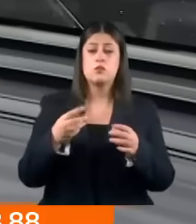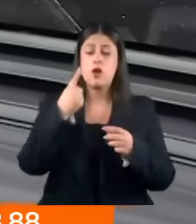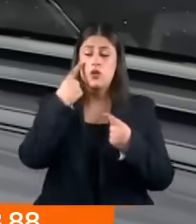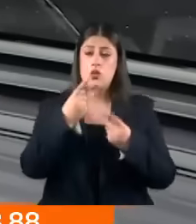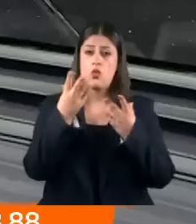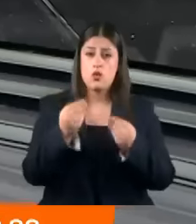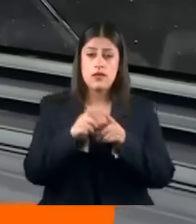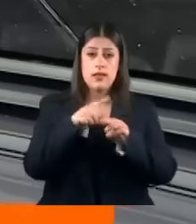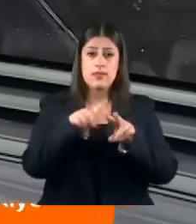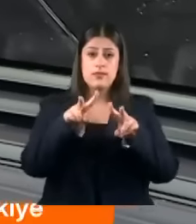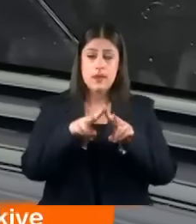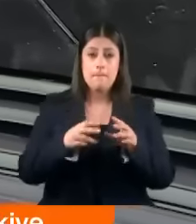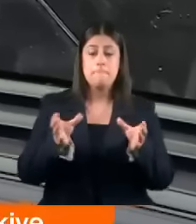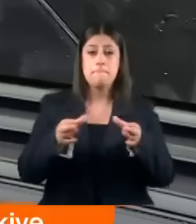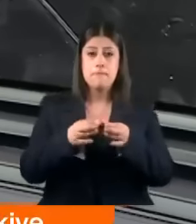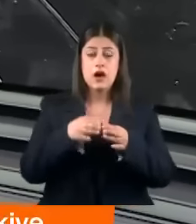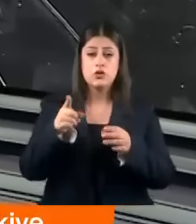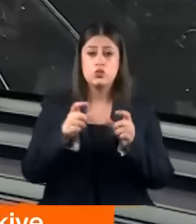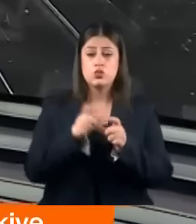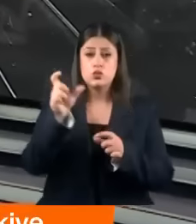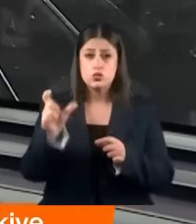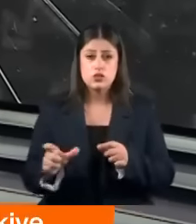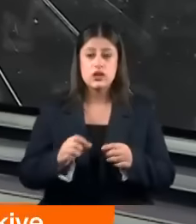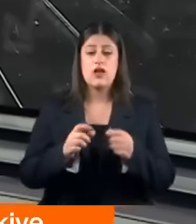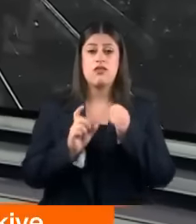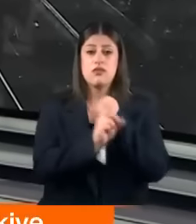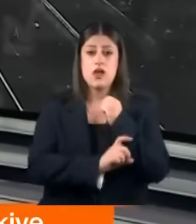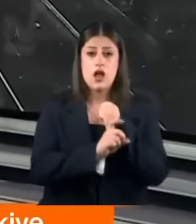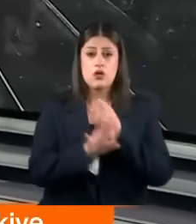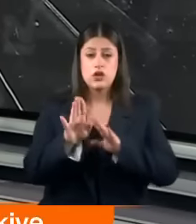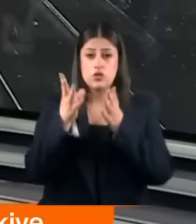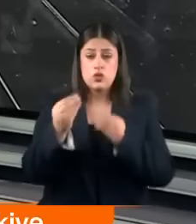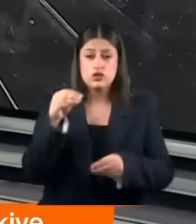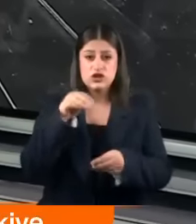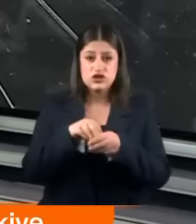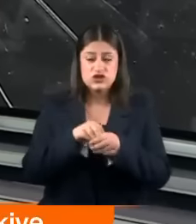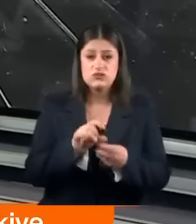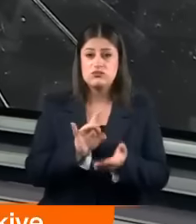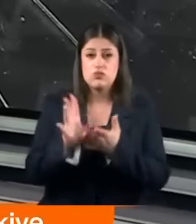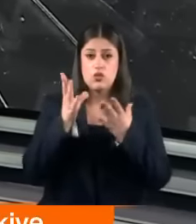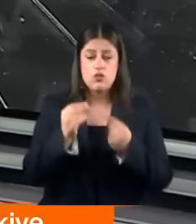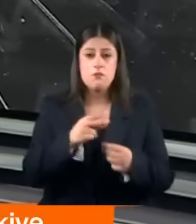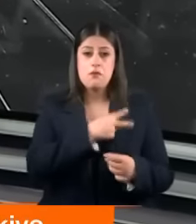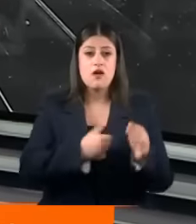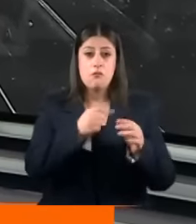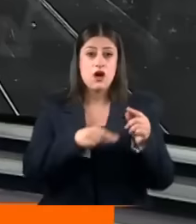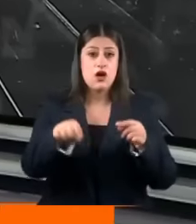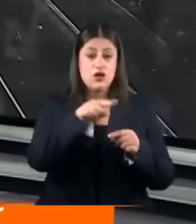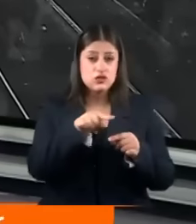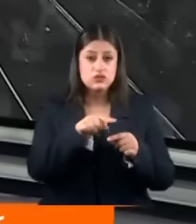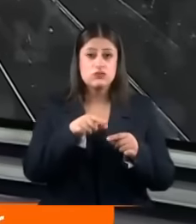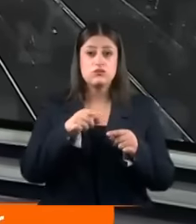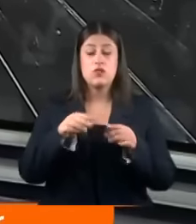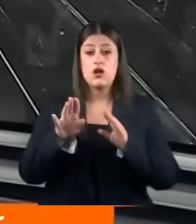oldu. DEM Partili Gülistan Kılıç Koçyiğit, teröre destek verdiği için görevden alınan belediye başkanlarını savununca ortalık